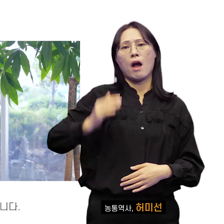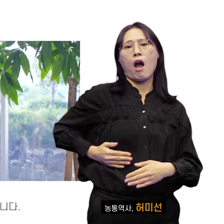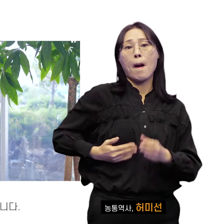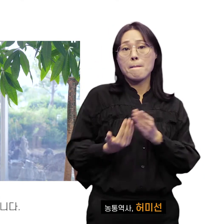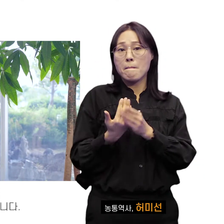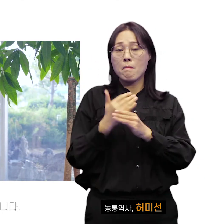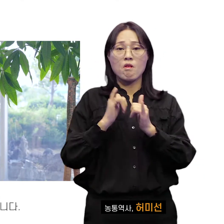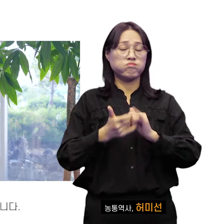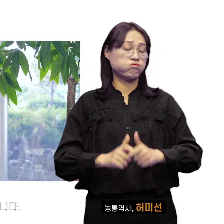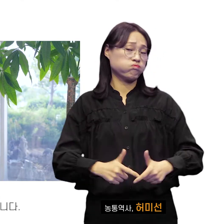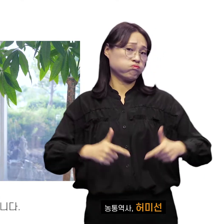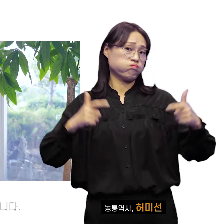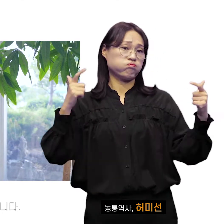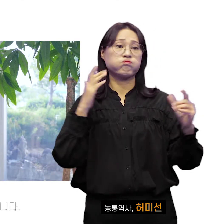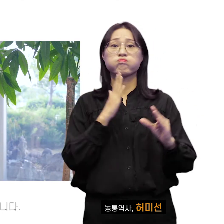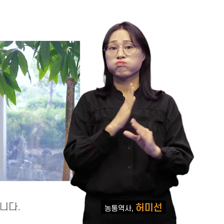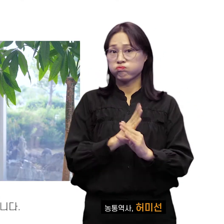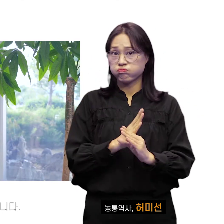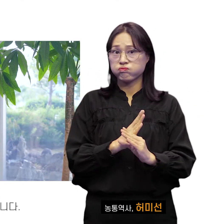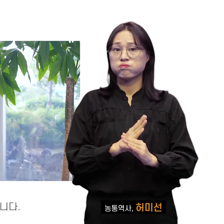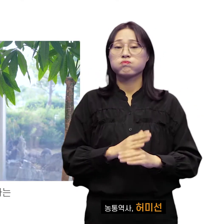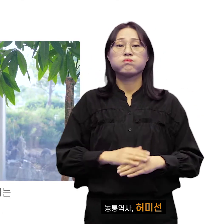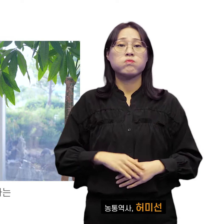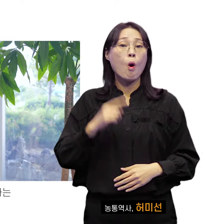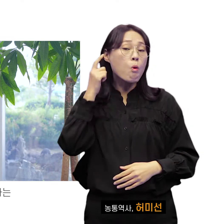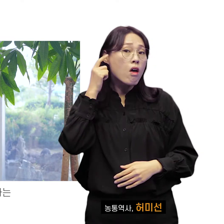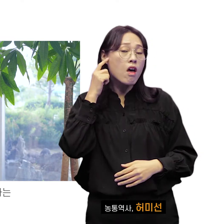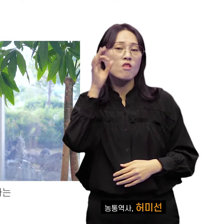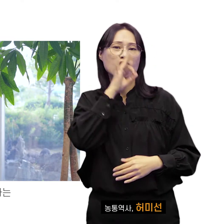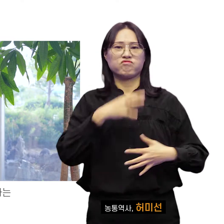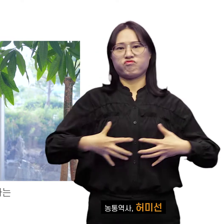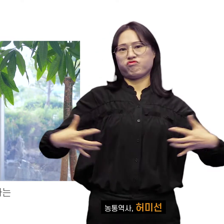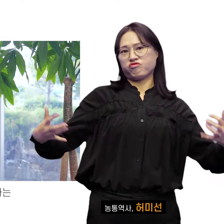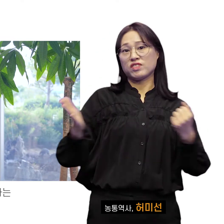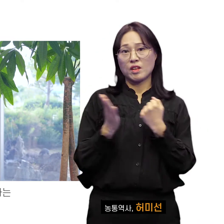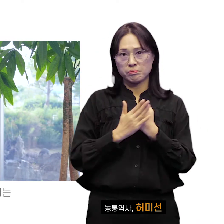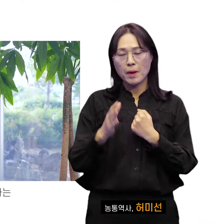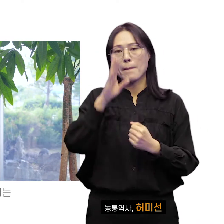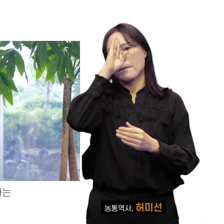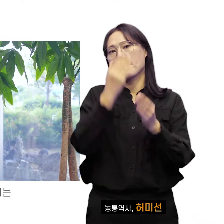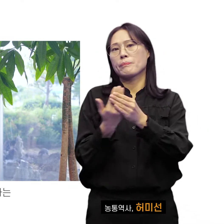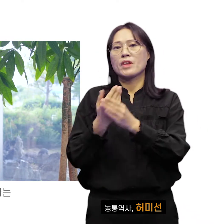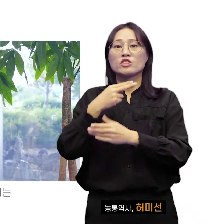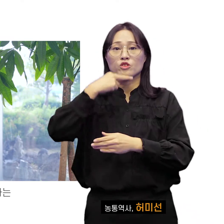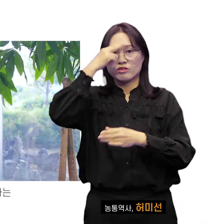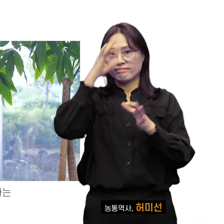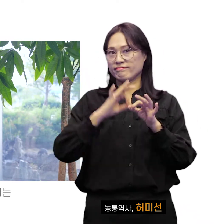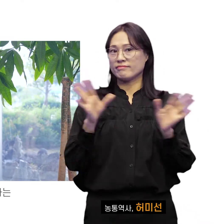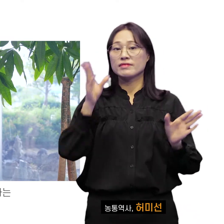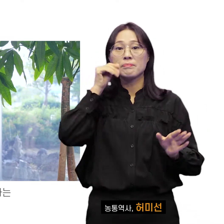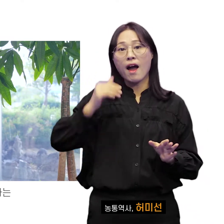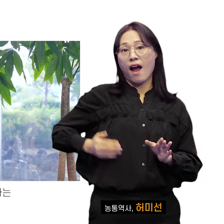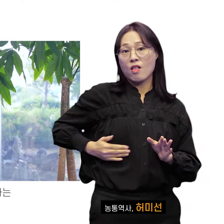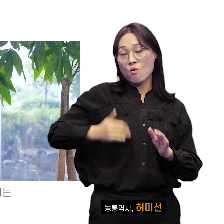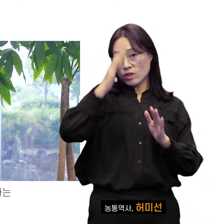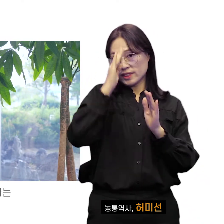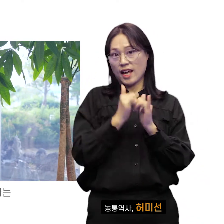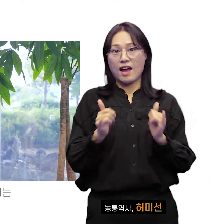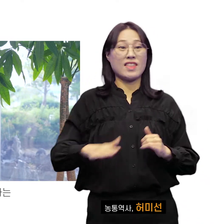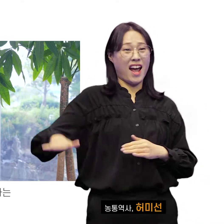지방간에 걸리는 사람들이 늘고 있습니다. 바로 술이 아닌 비만으로 인해 발생하는 비알코올성